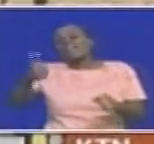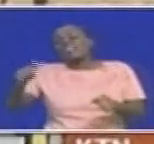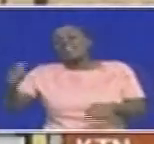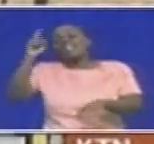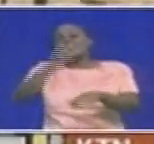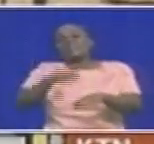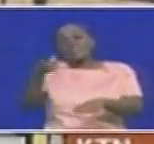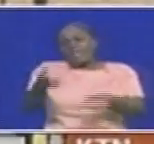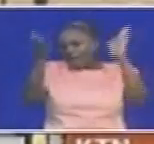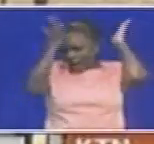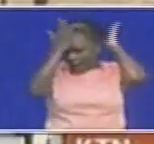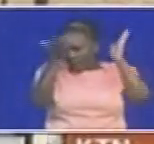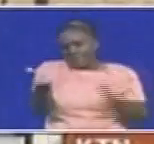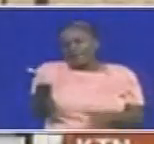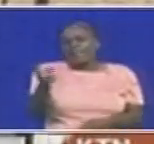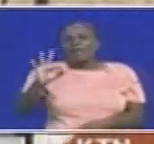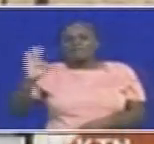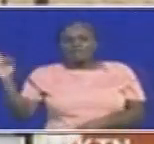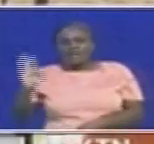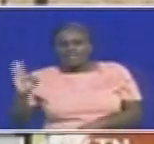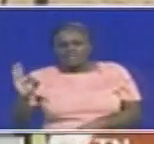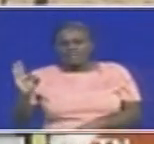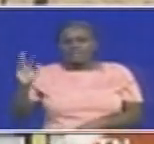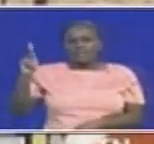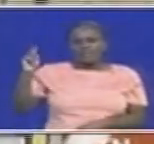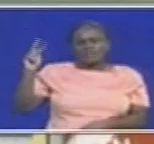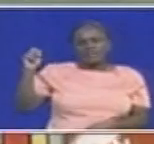chao. Francis Mtalaki, KTN Leo.